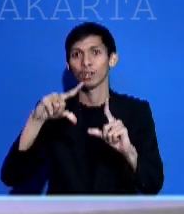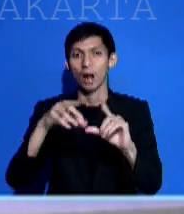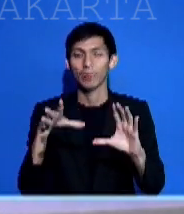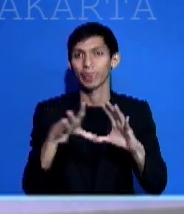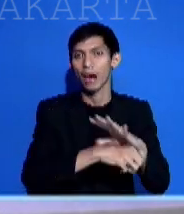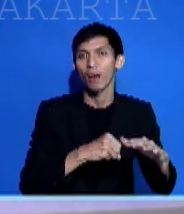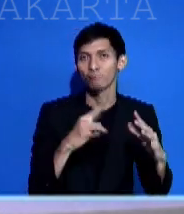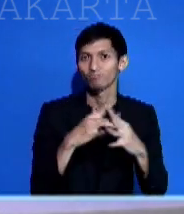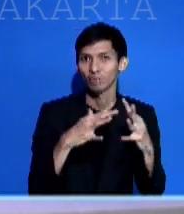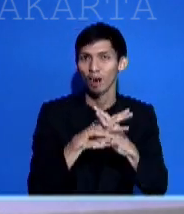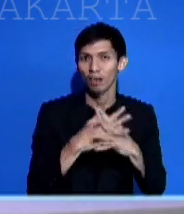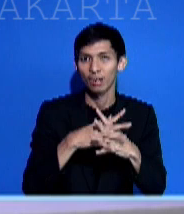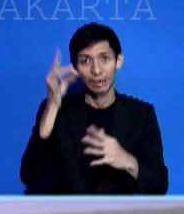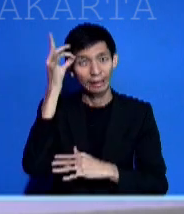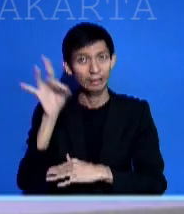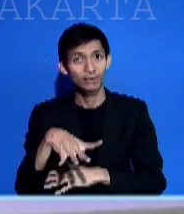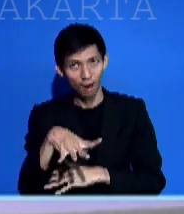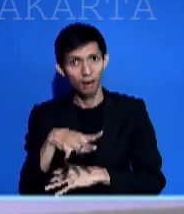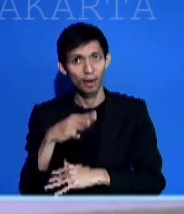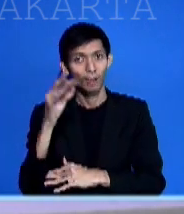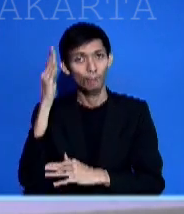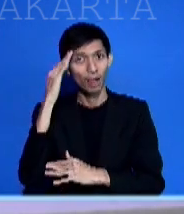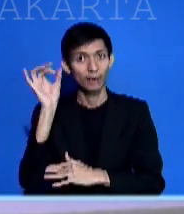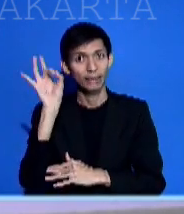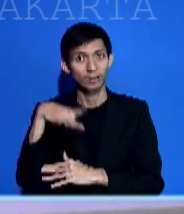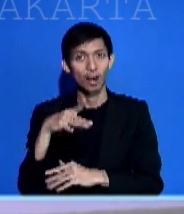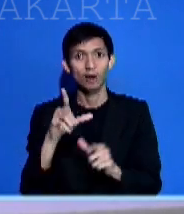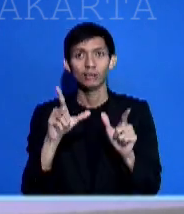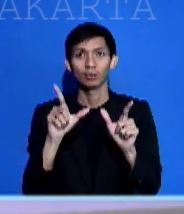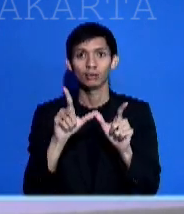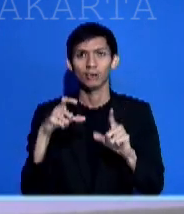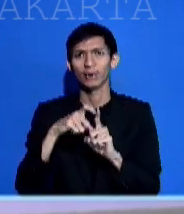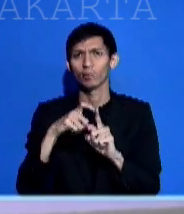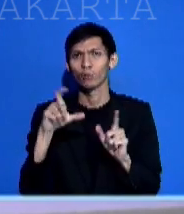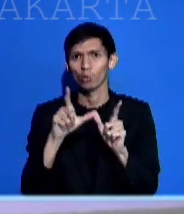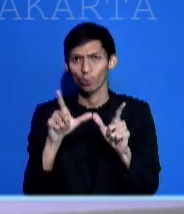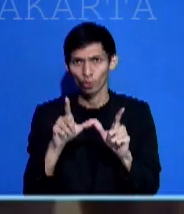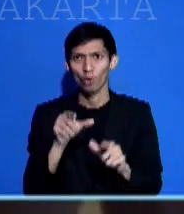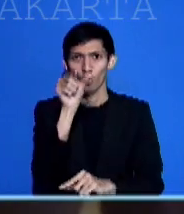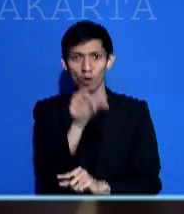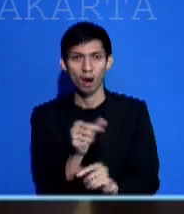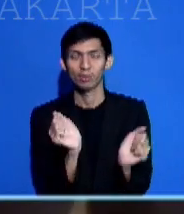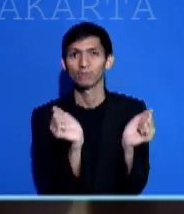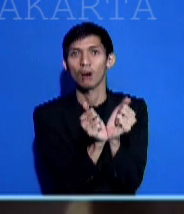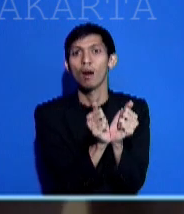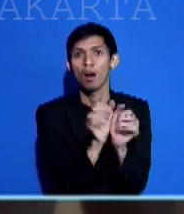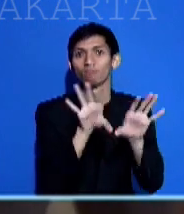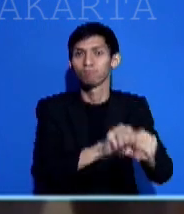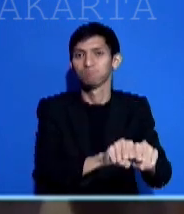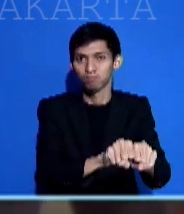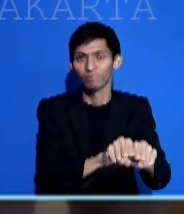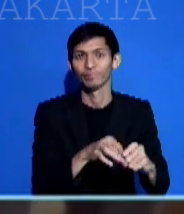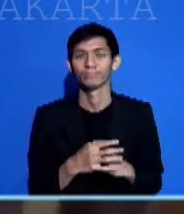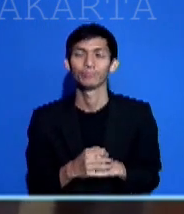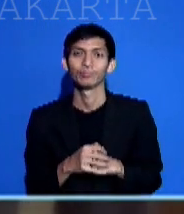adaksa itu menetapkan kepala desa Candi bingangun Sleman berinisial SM sebagai tersangka e Terima